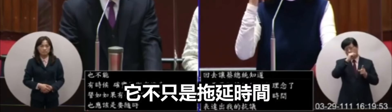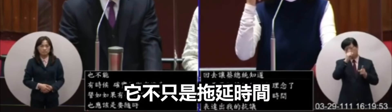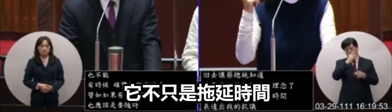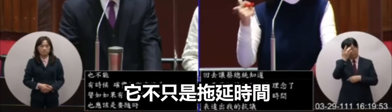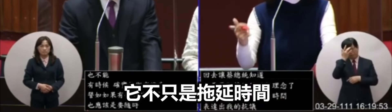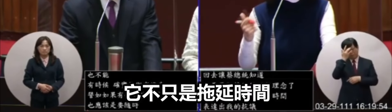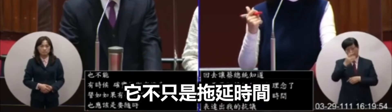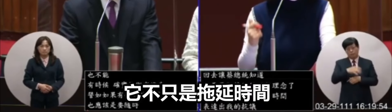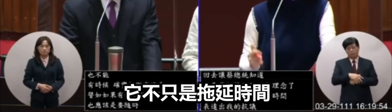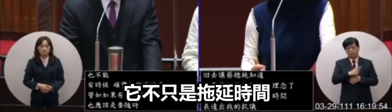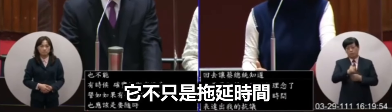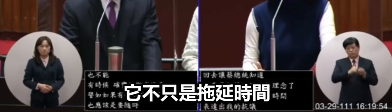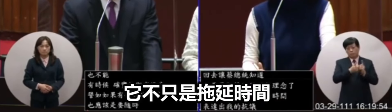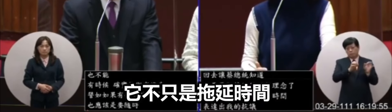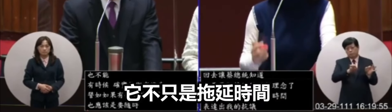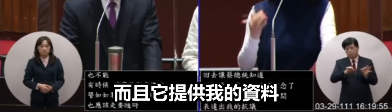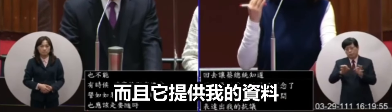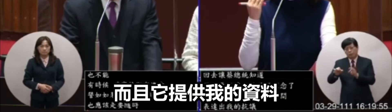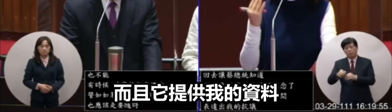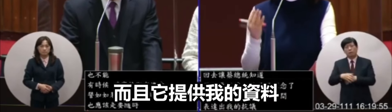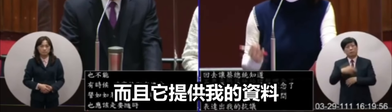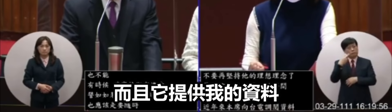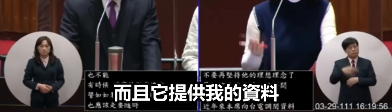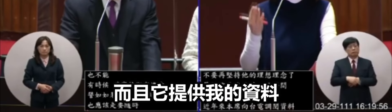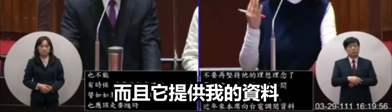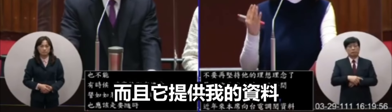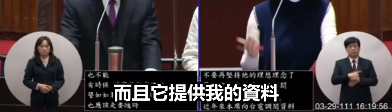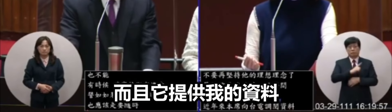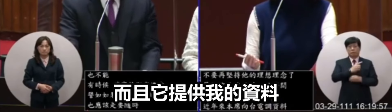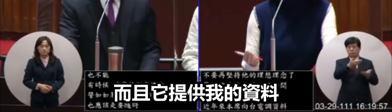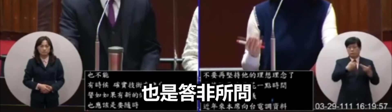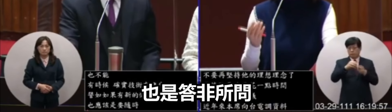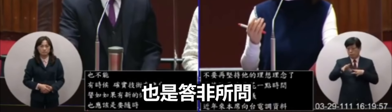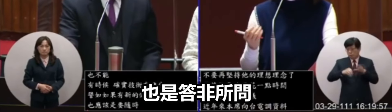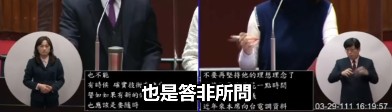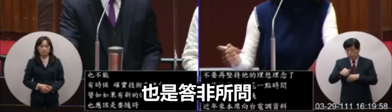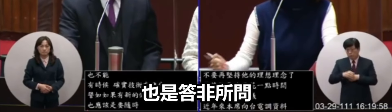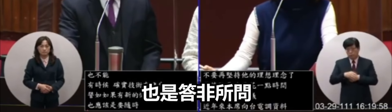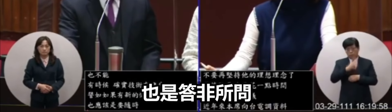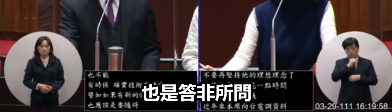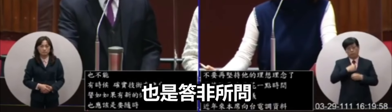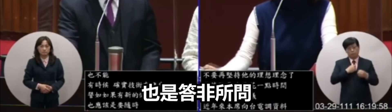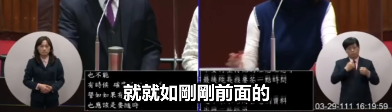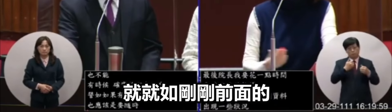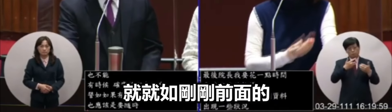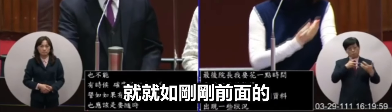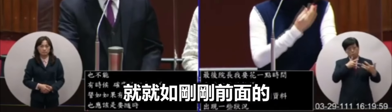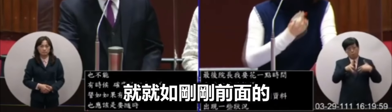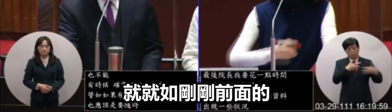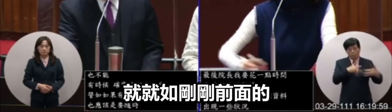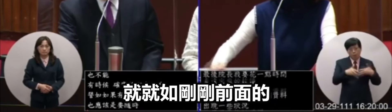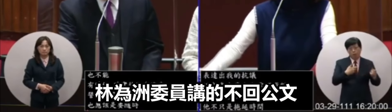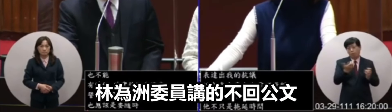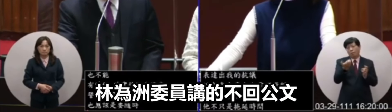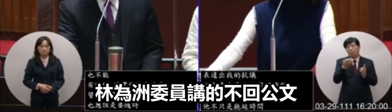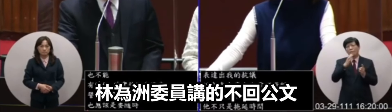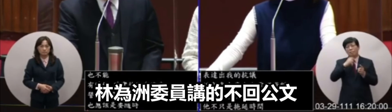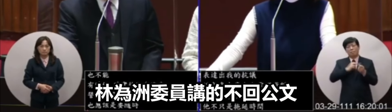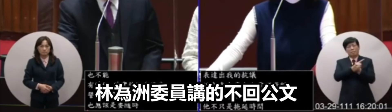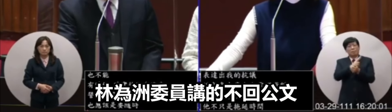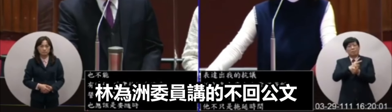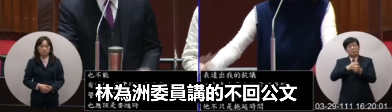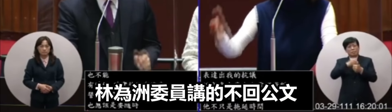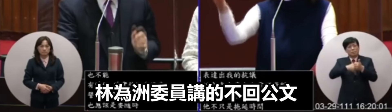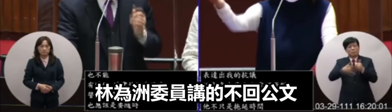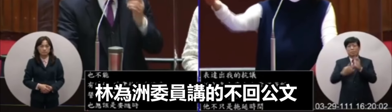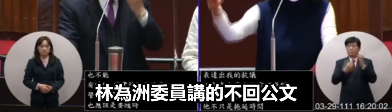它不只是拖延时间，而且他提供我的资料也是答非所问，就如刚刚前面的林维洲